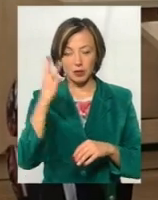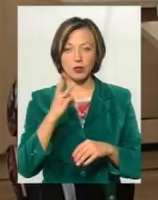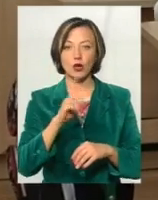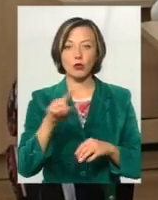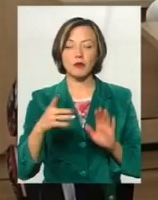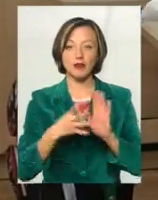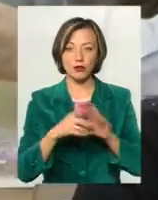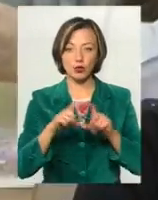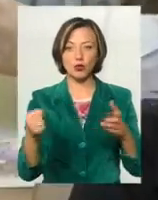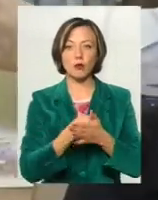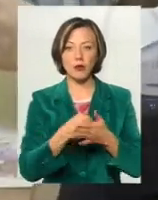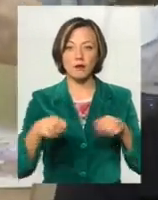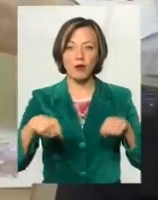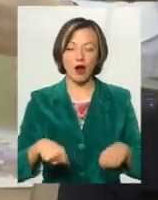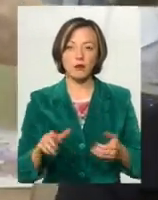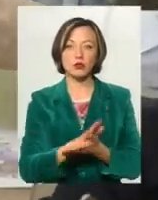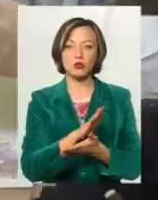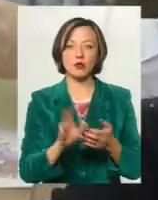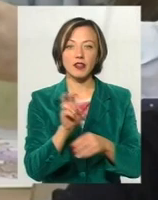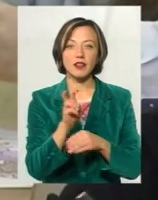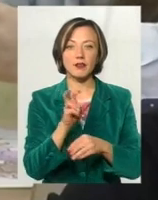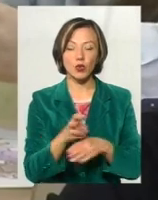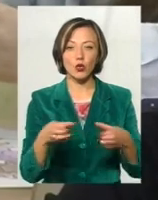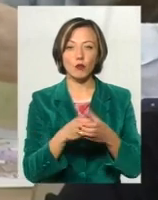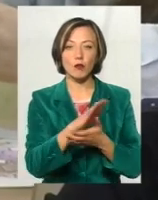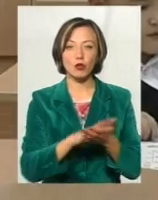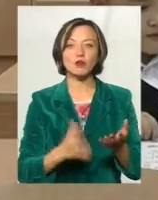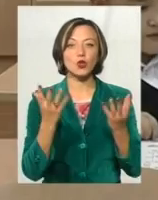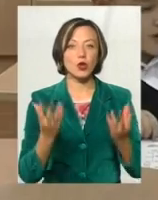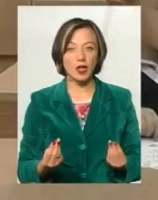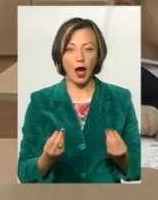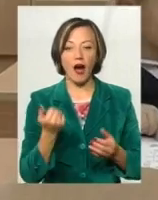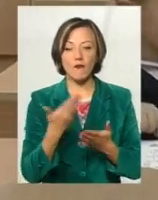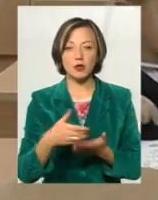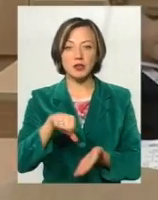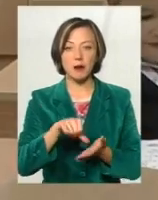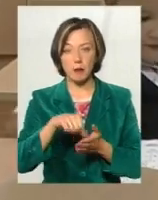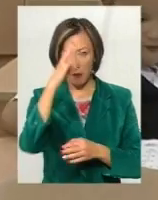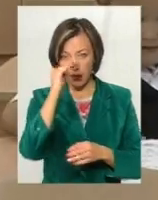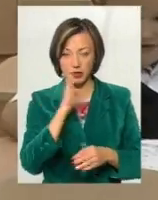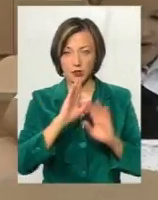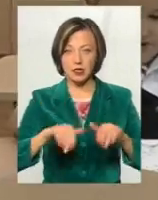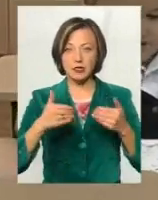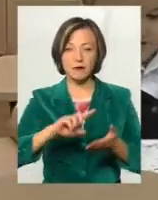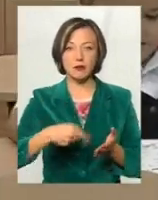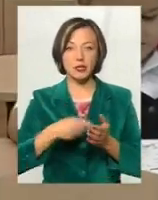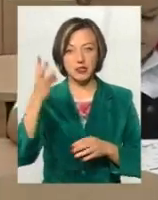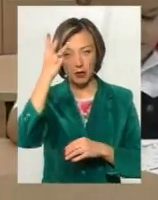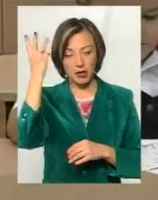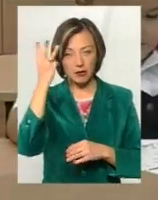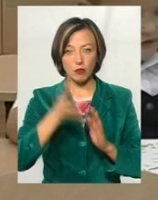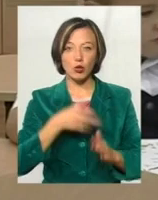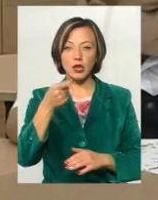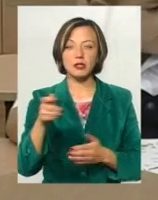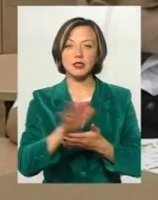номер 9 таки добилися права на безкоштовне відвідування групи продовженого дня. А от представники батьківської ініціативи міста Хмельницького